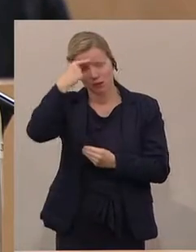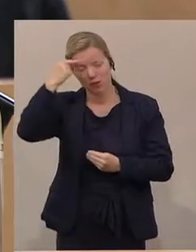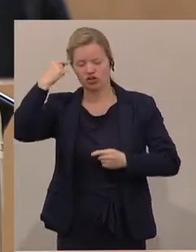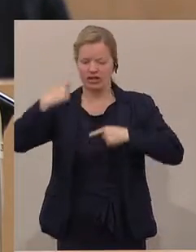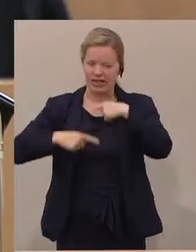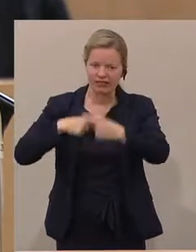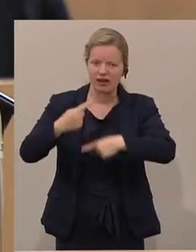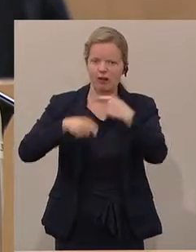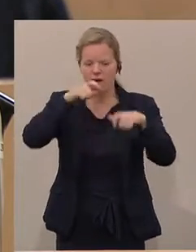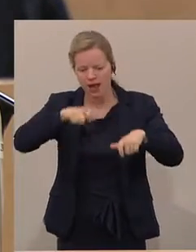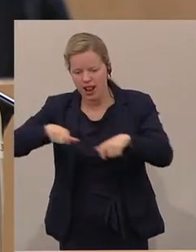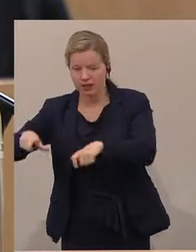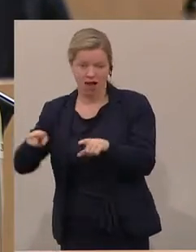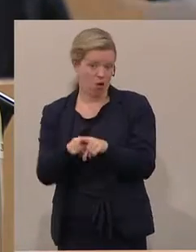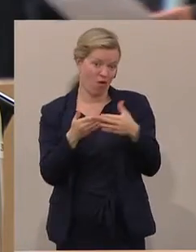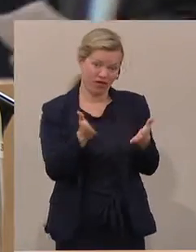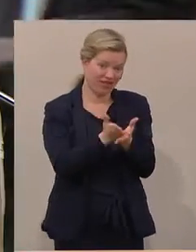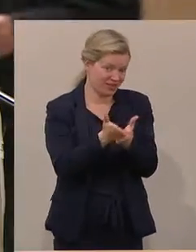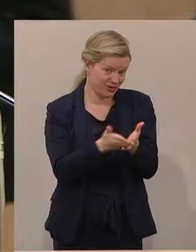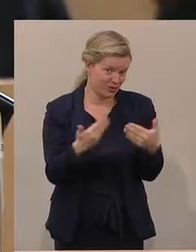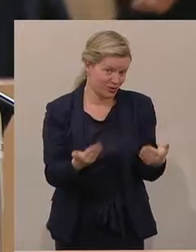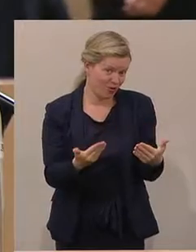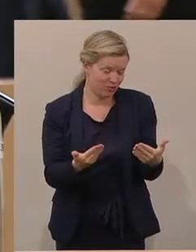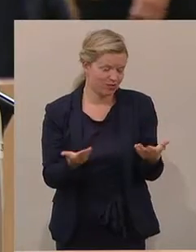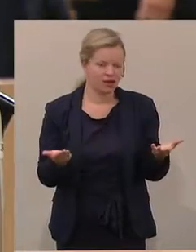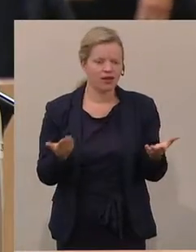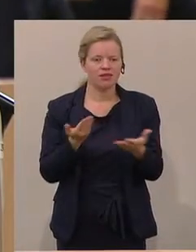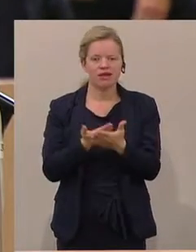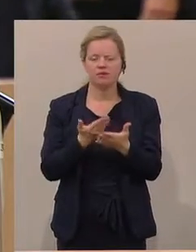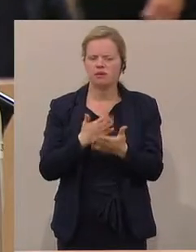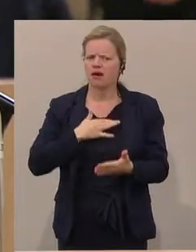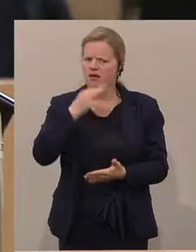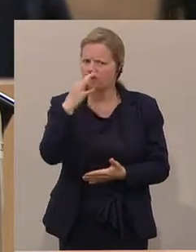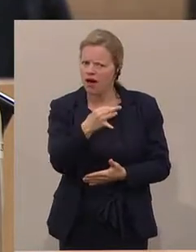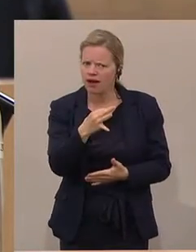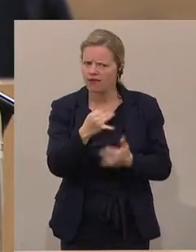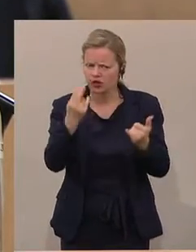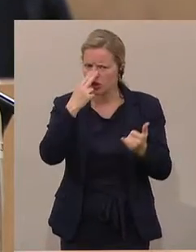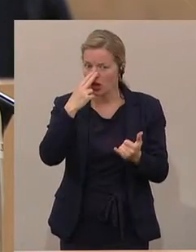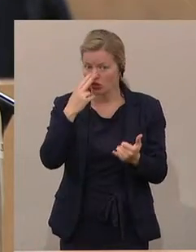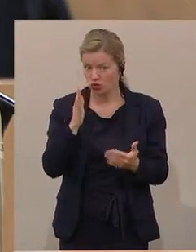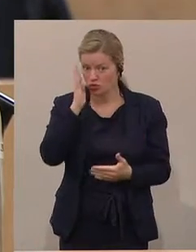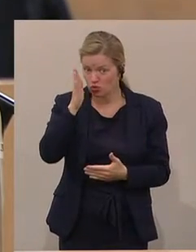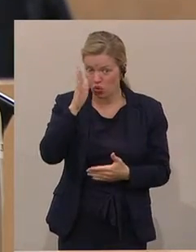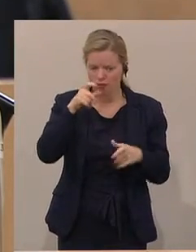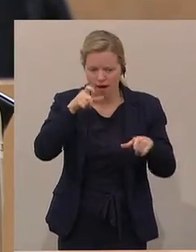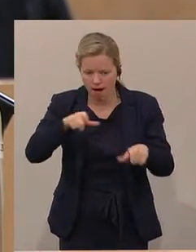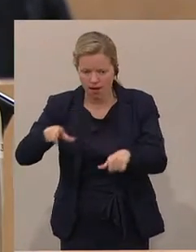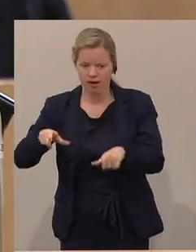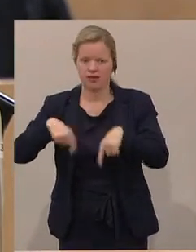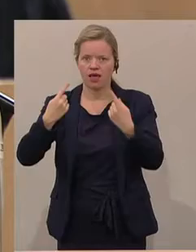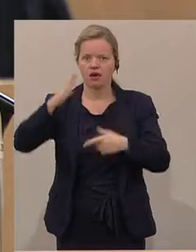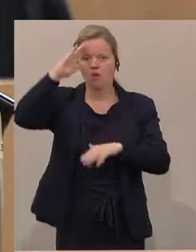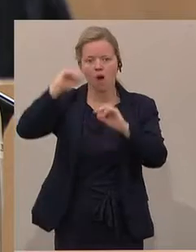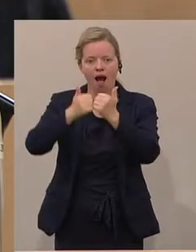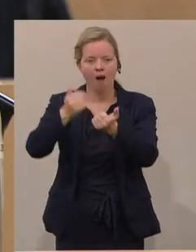im öffentlichen Dienst nicht Halt. Meine Frage deshalb, welche Maßnahmen werden Sie setzen, um einen möglicherweise drohenden Verlust von Know-how, der